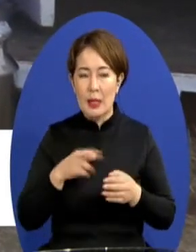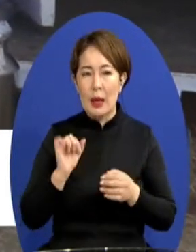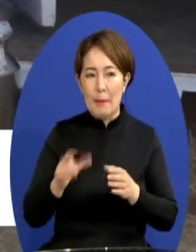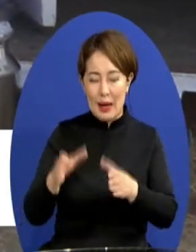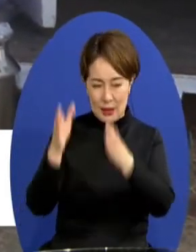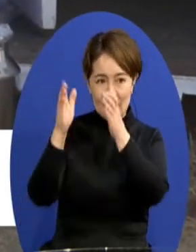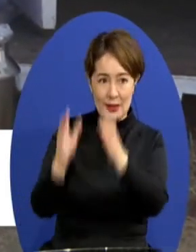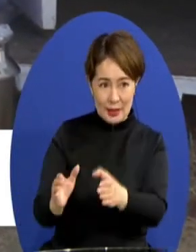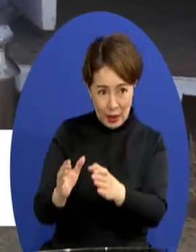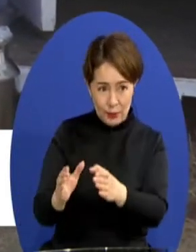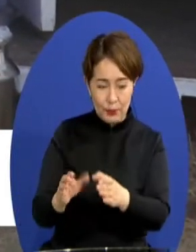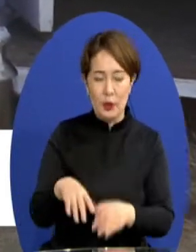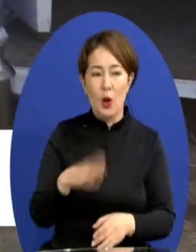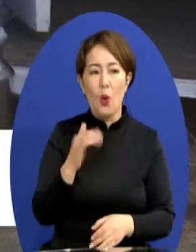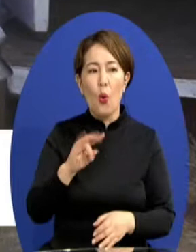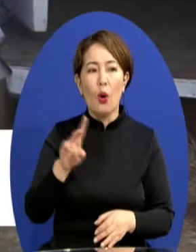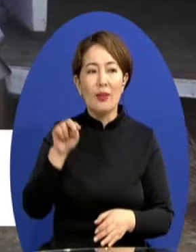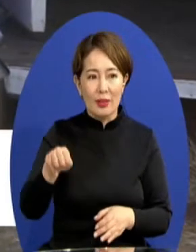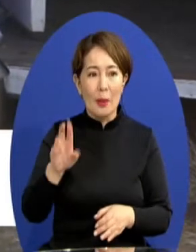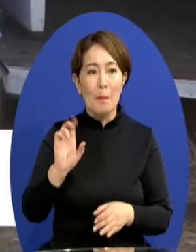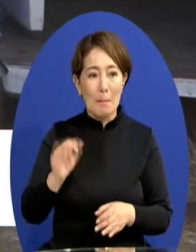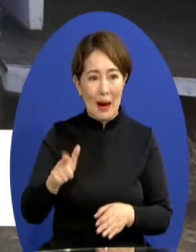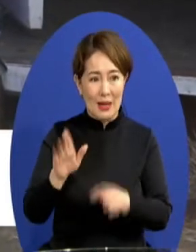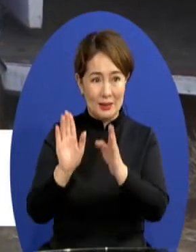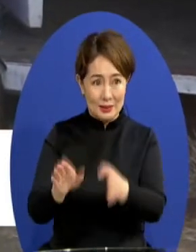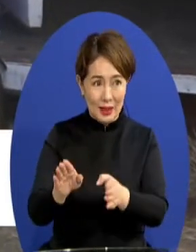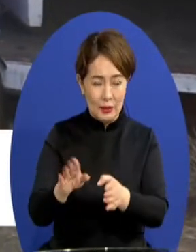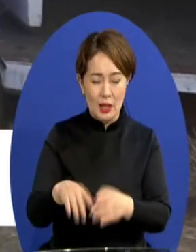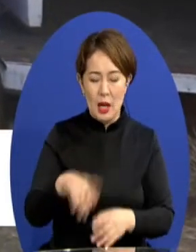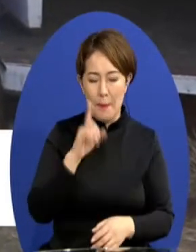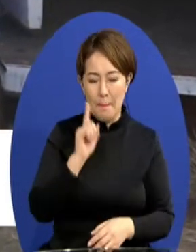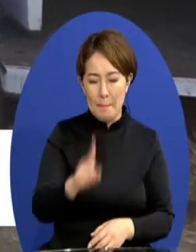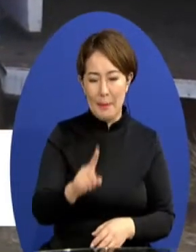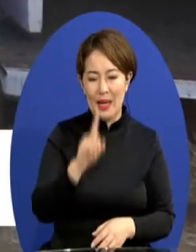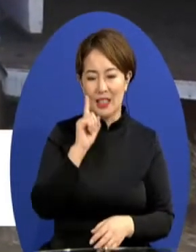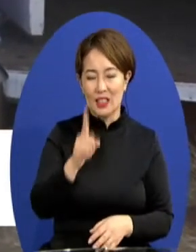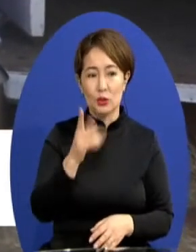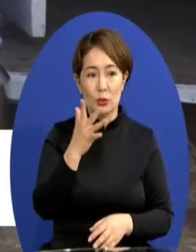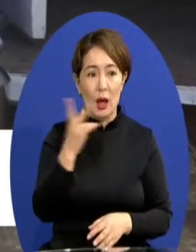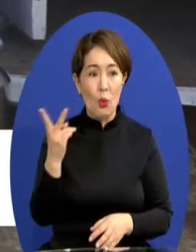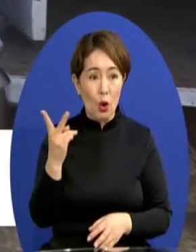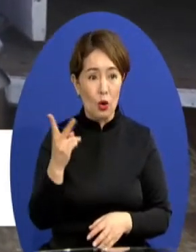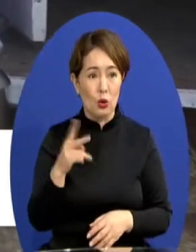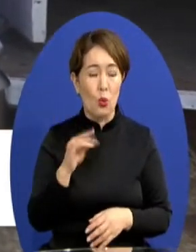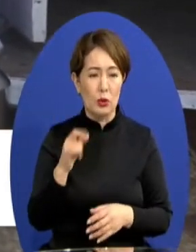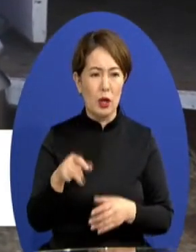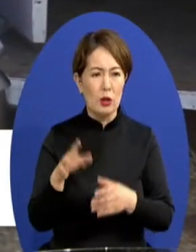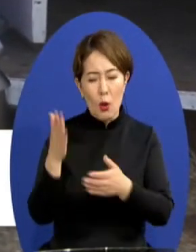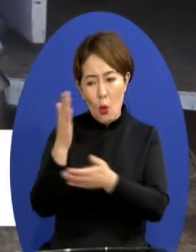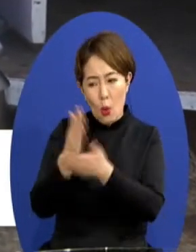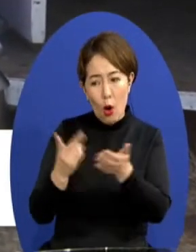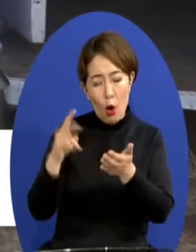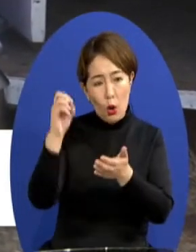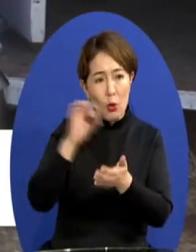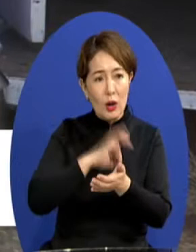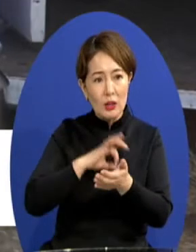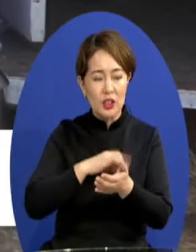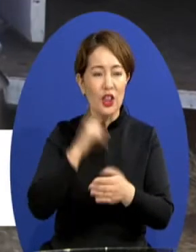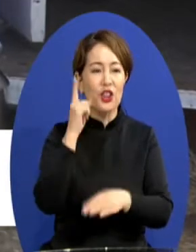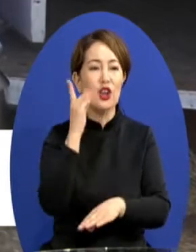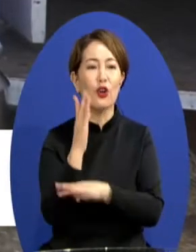зоон. Үнд баг дээр бол 1152 үнэвэт. Тэрний бас зөвхөн 20% ашиглал энэ өдөрт нэг. За